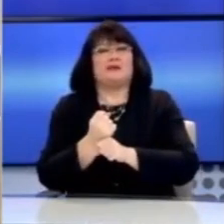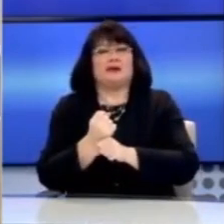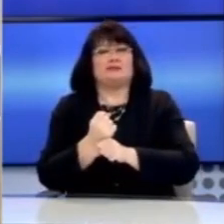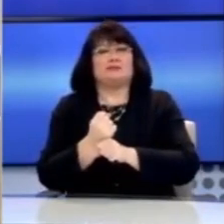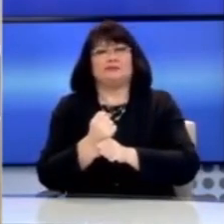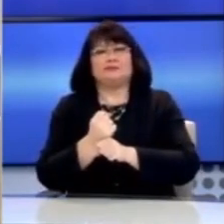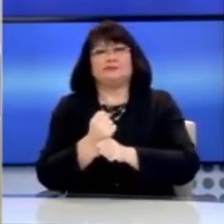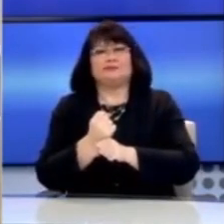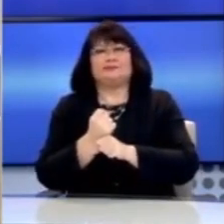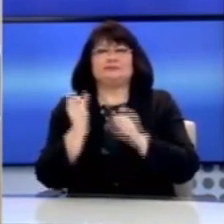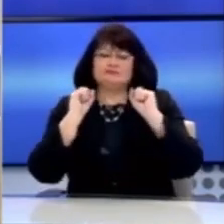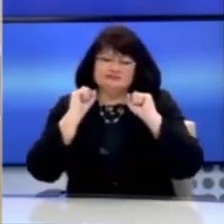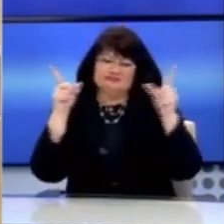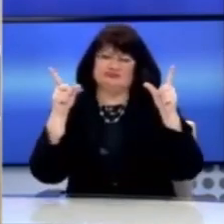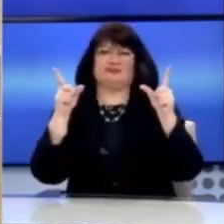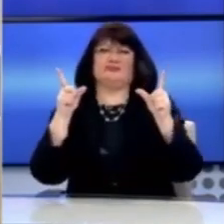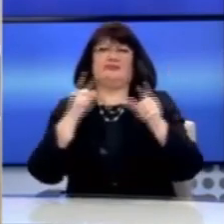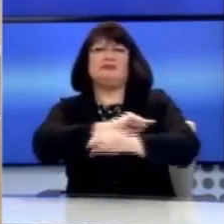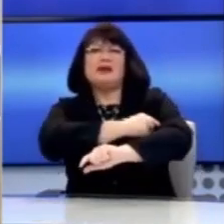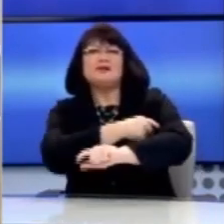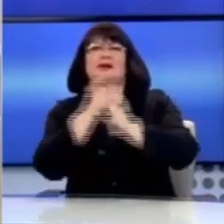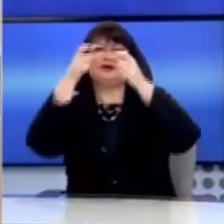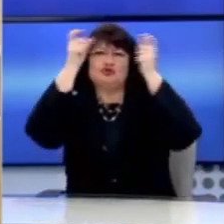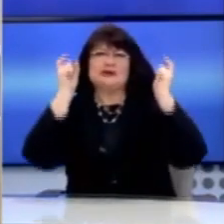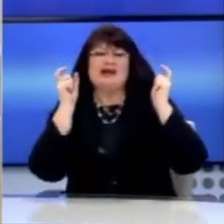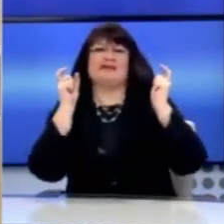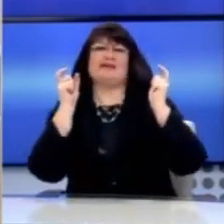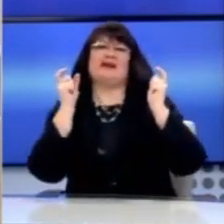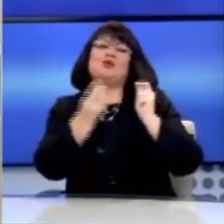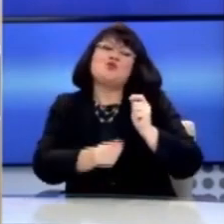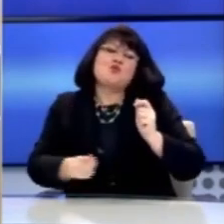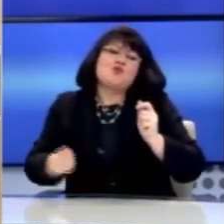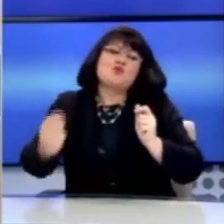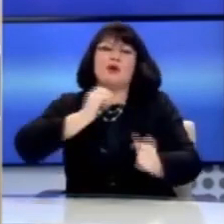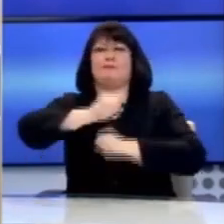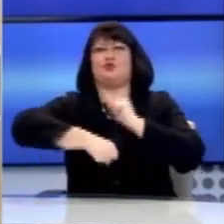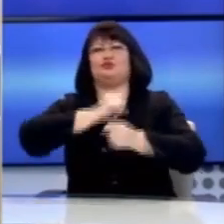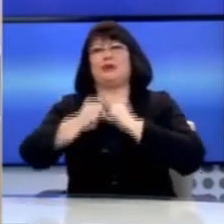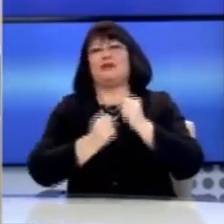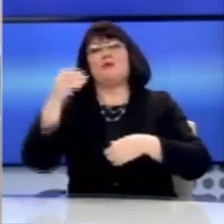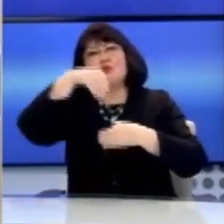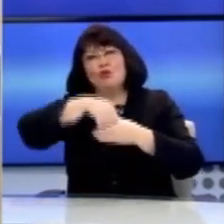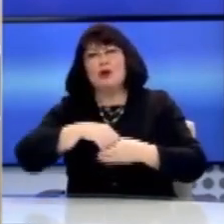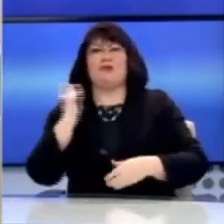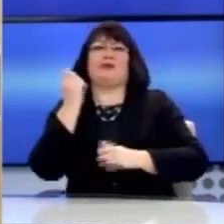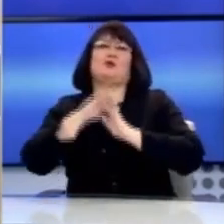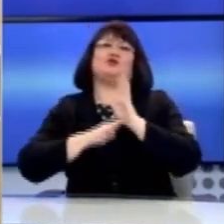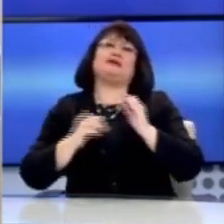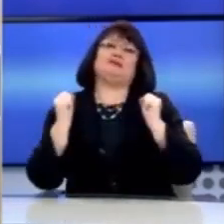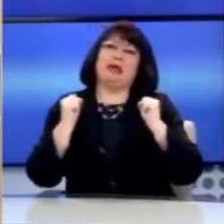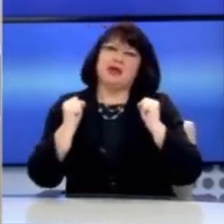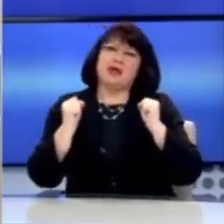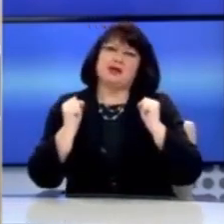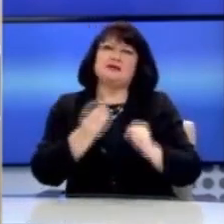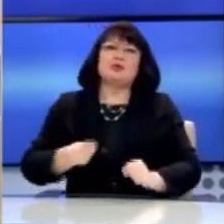στις εκπληκτικές προσπάθειες των υγειονομικών, γιατρών, νοσηλευτών, εργαζόμενων στο Εθνικό Σύστημα Υγείας,